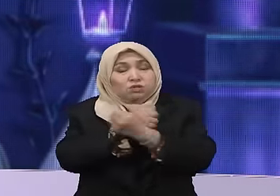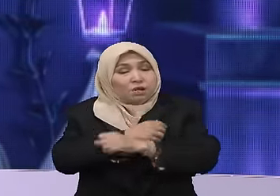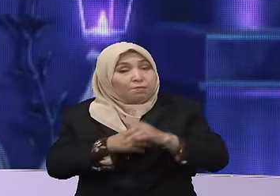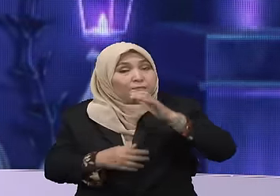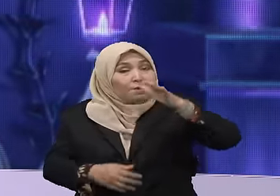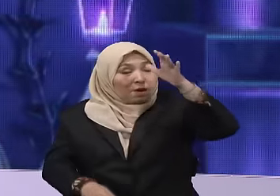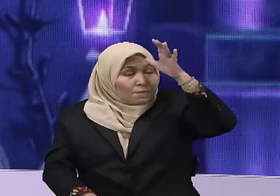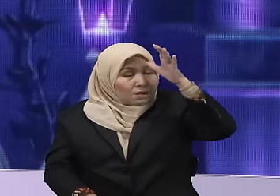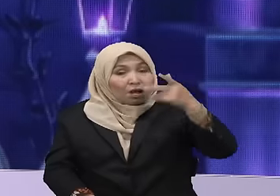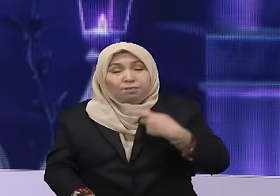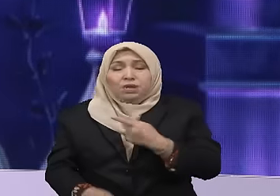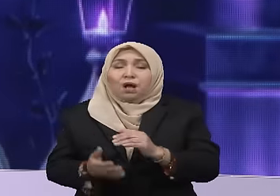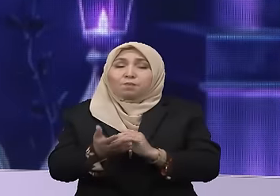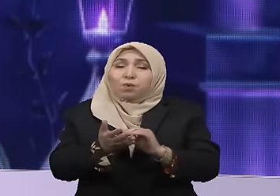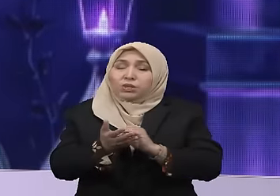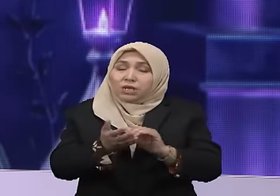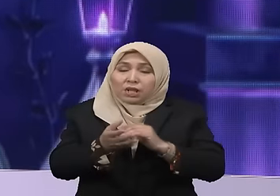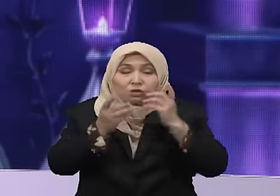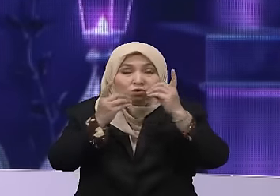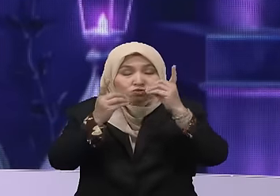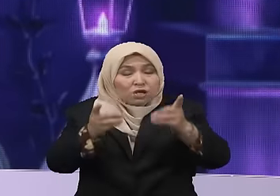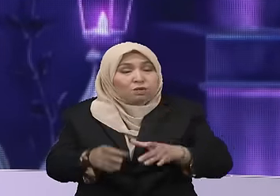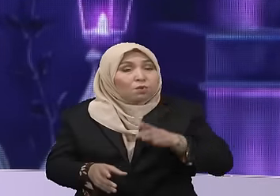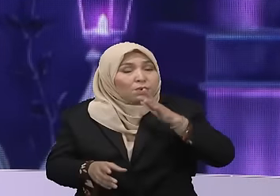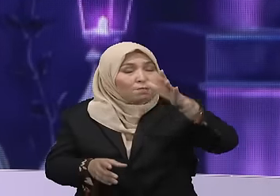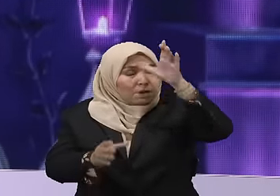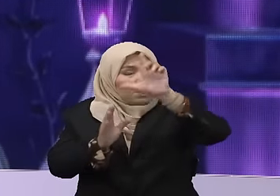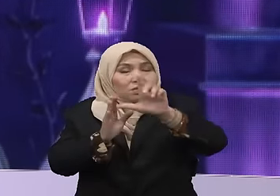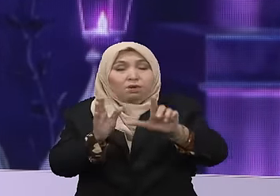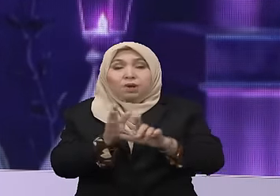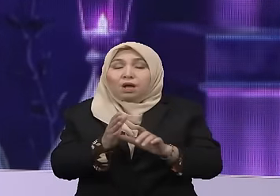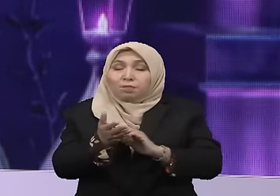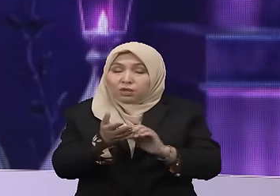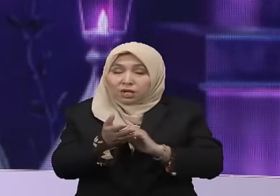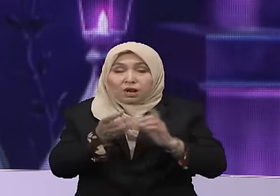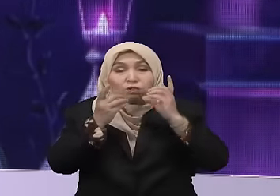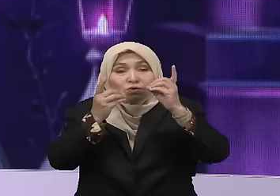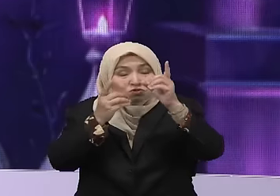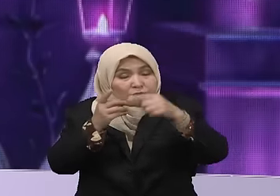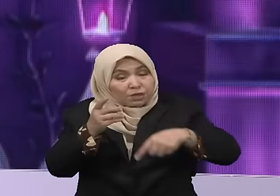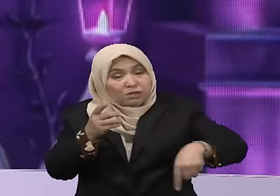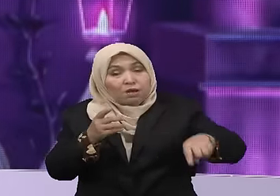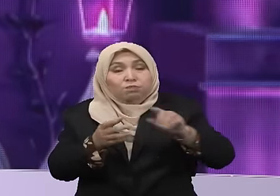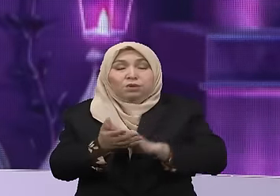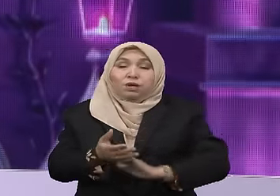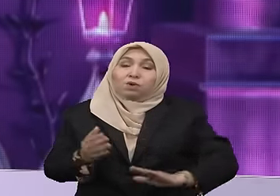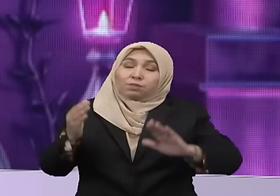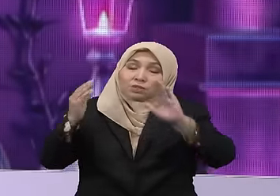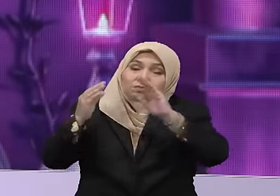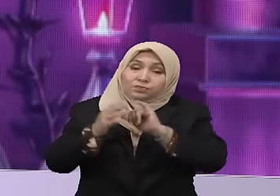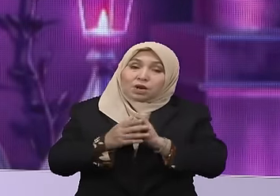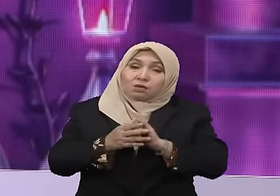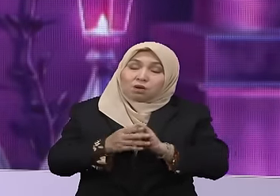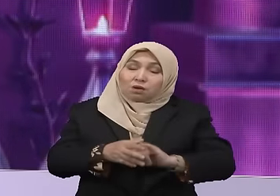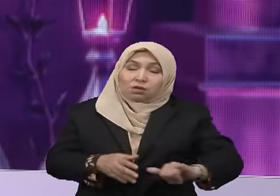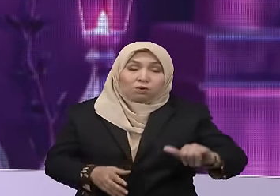ya Allah, ampunilah dosa mereka. Ibu ayah mertua kami, ampunilah dosa mereka ya akramal akramin ya arhamar rahimin.